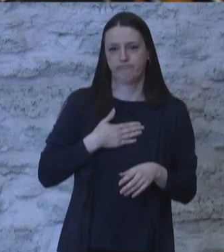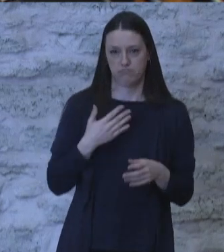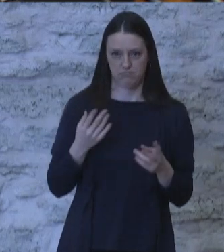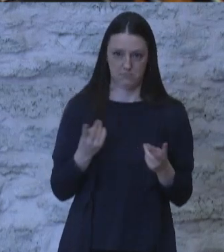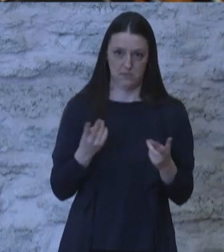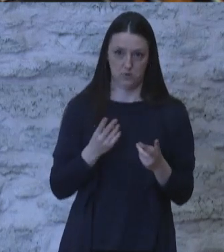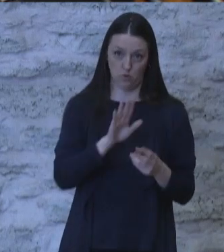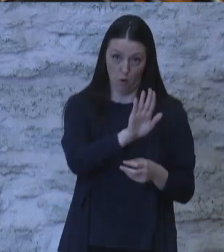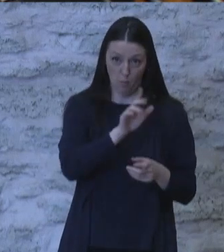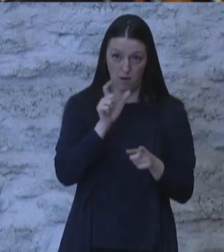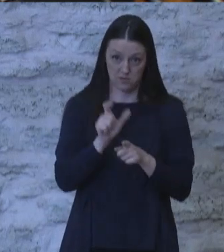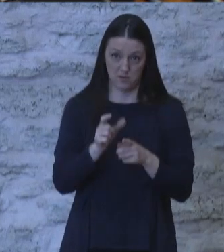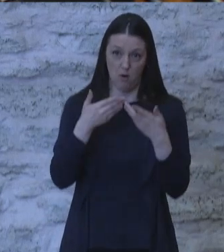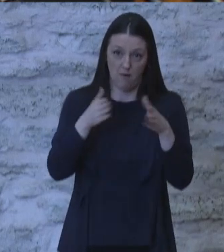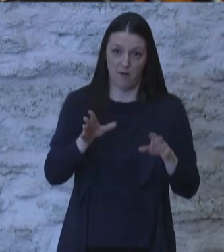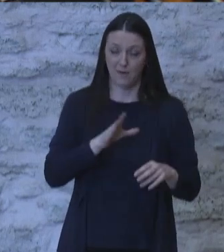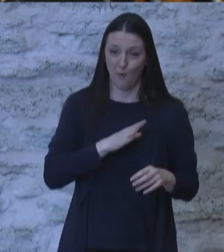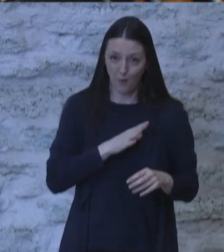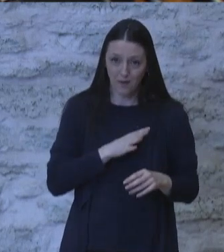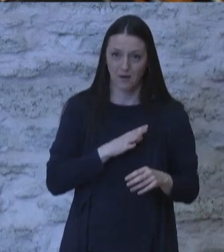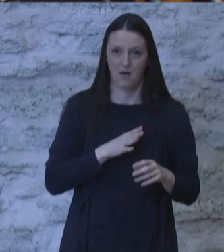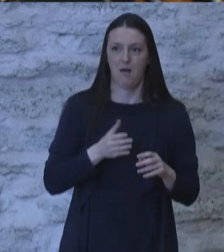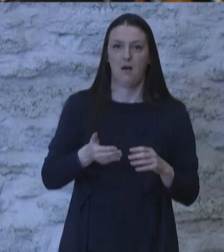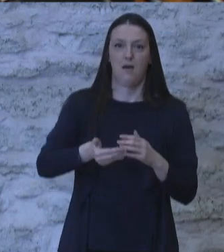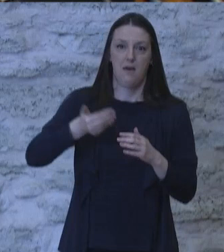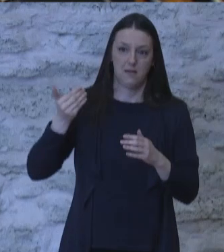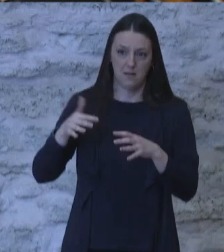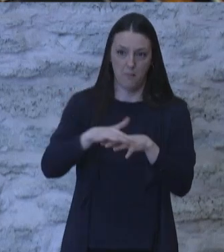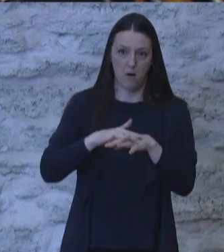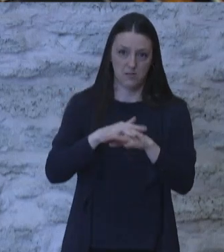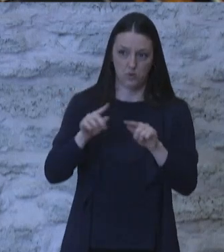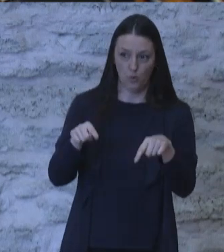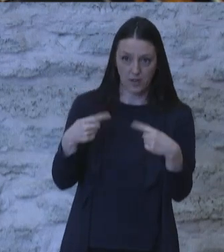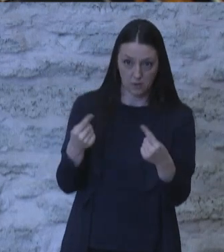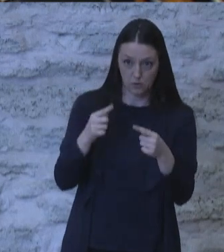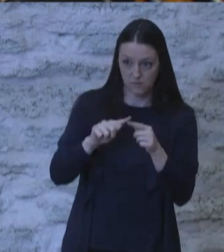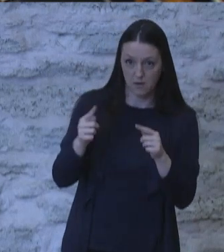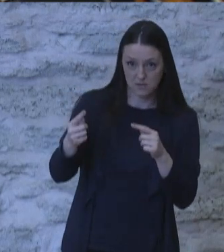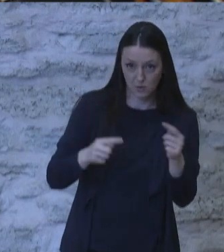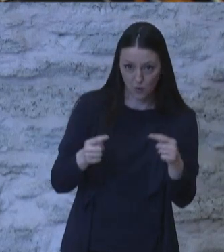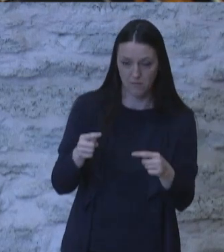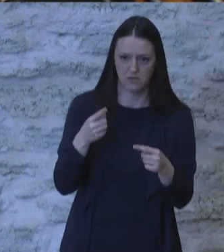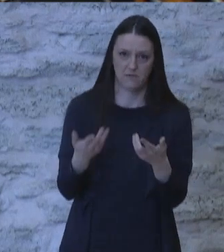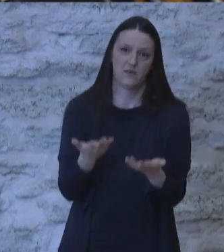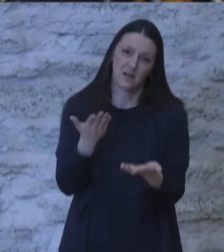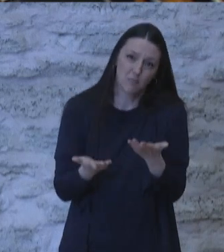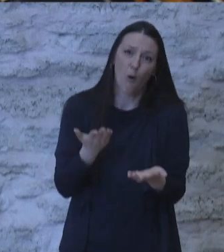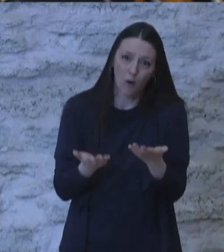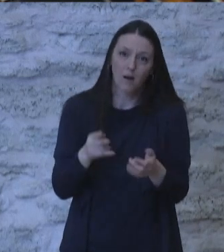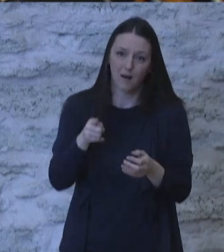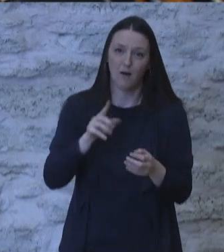avalikud sõnumid enne massi üritusi, mis arvatavasti olid nakkusaelikad,